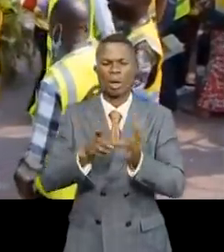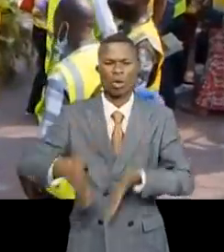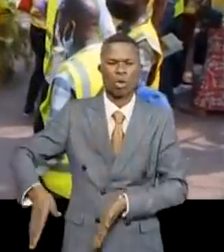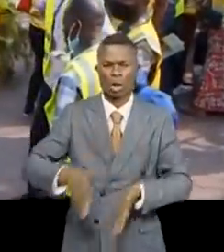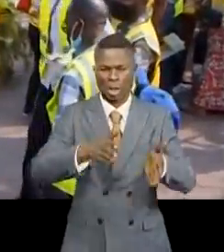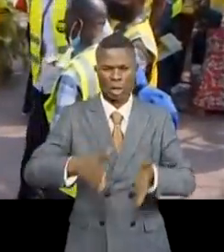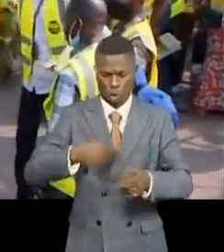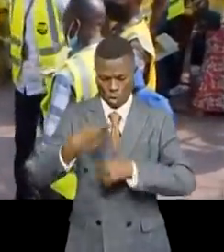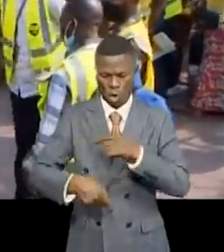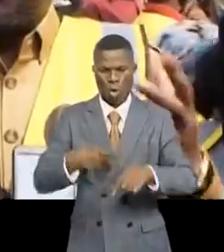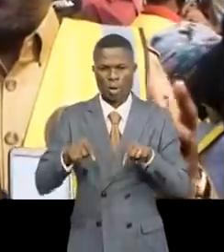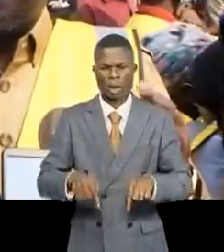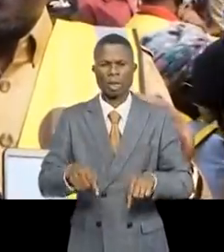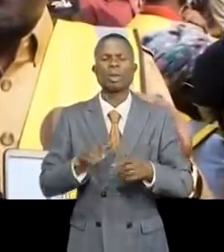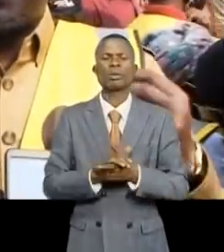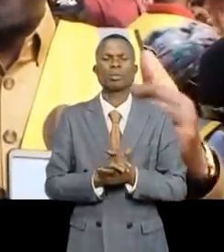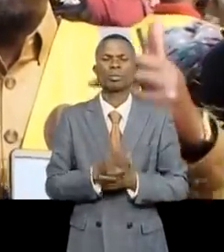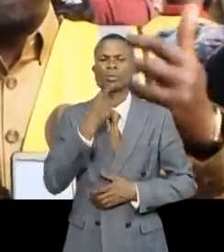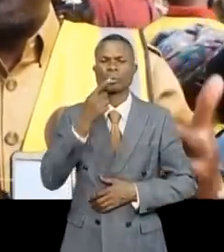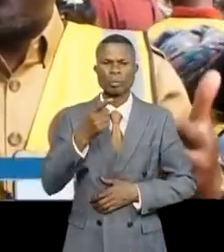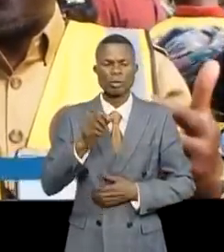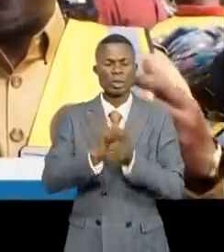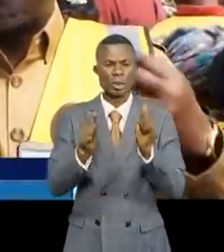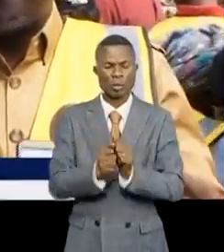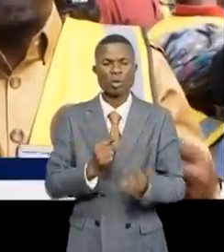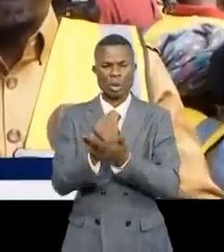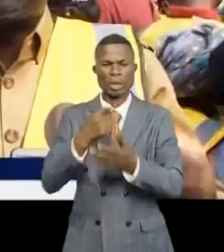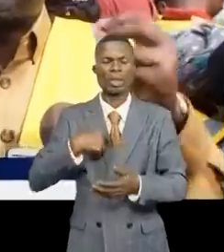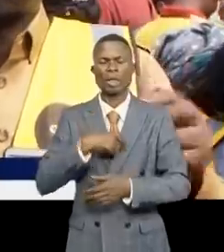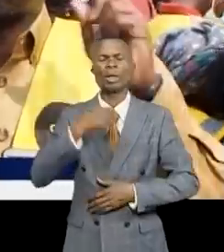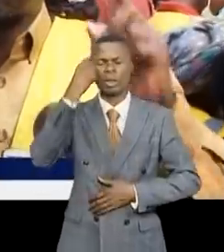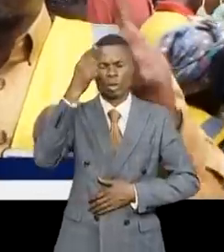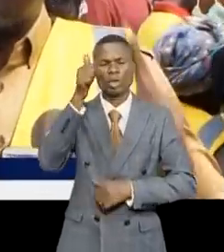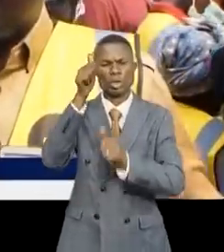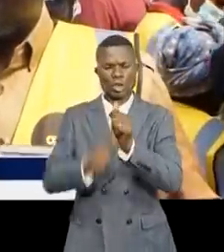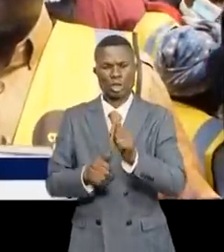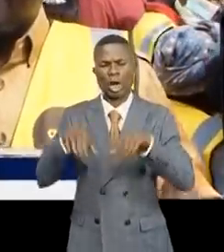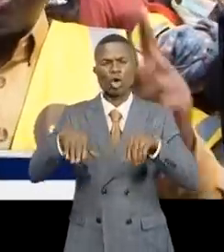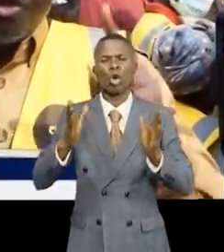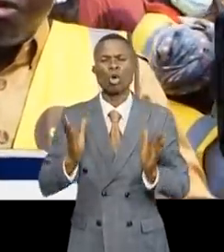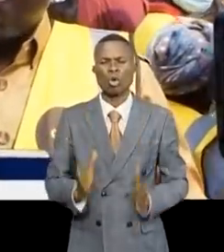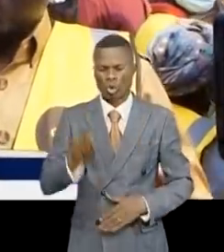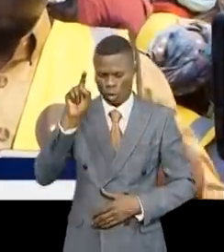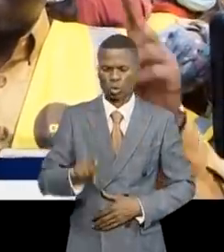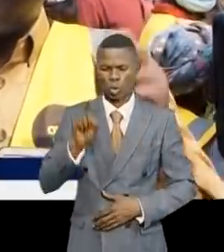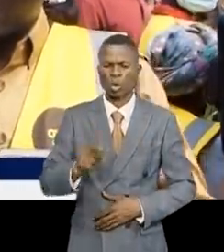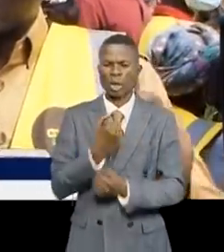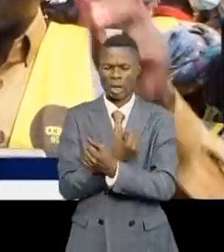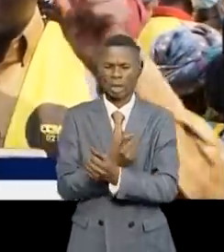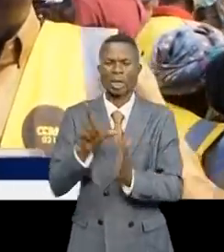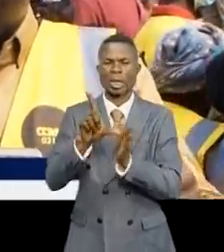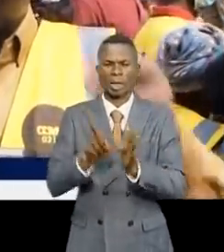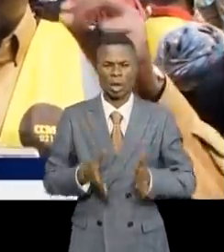qu'on lançait, un peu on va dire, ce qui va nous amener à comprendre que chaque Congolais est tenu de